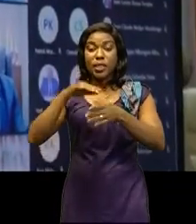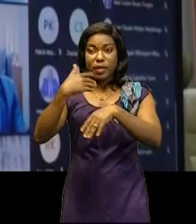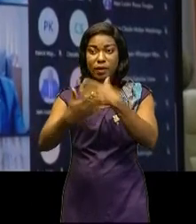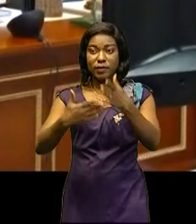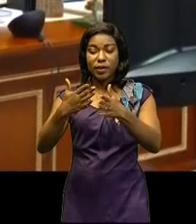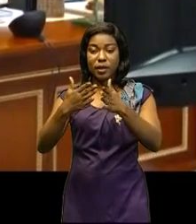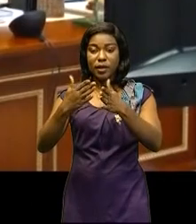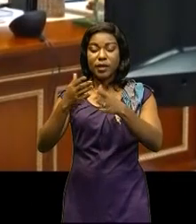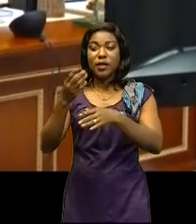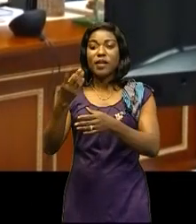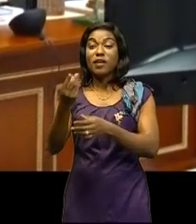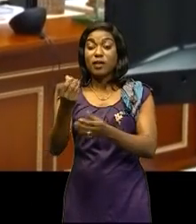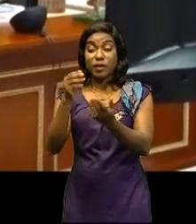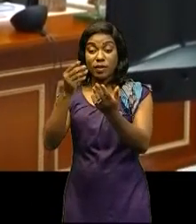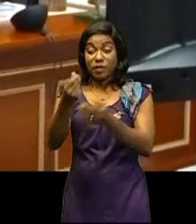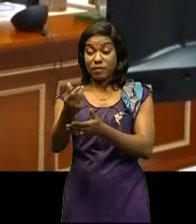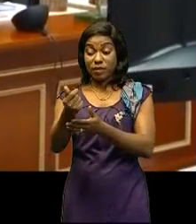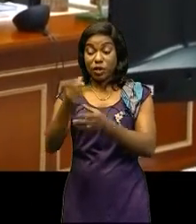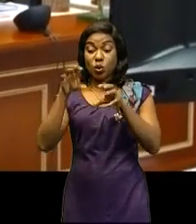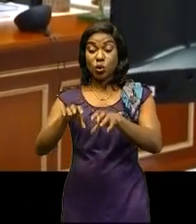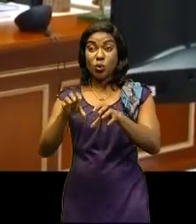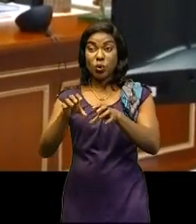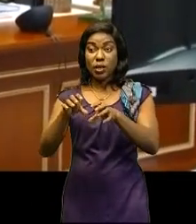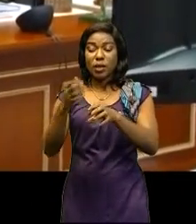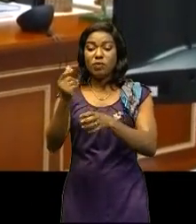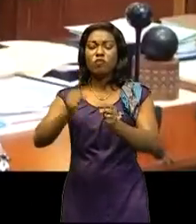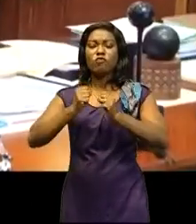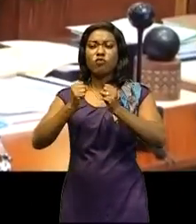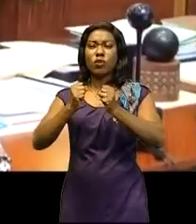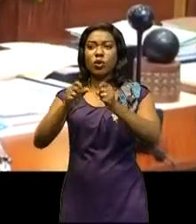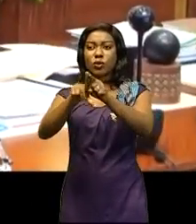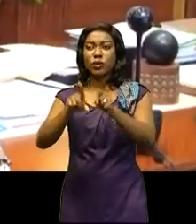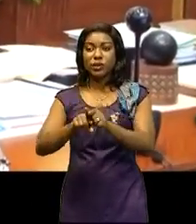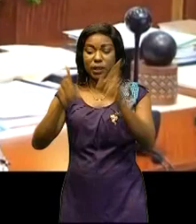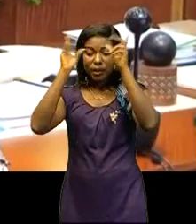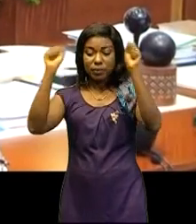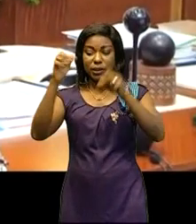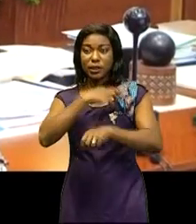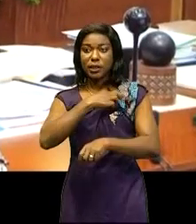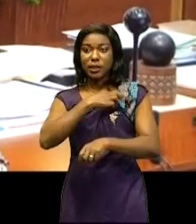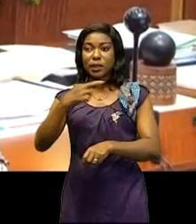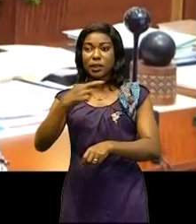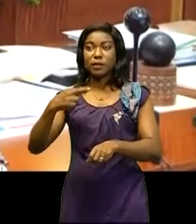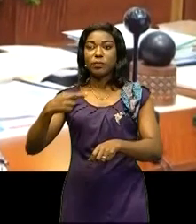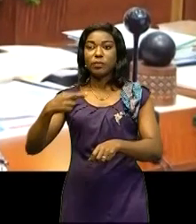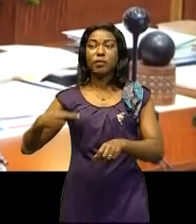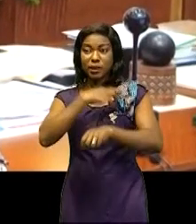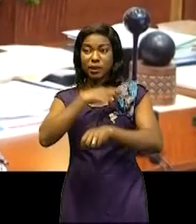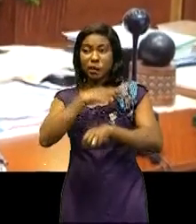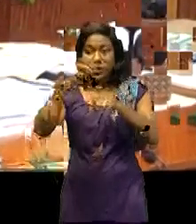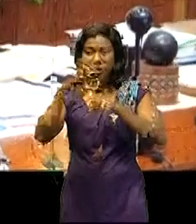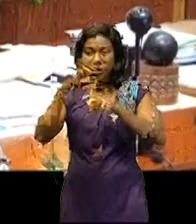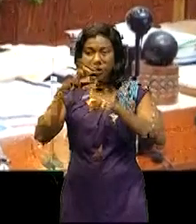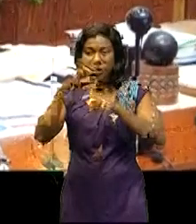franc congolais une monnaie forte et stable. Le président de la République a pris une